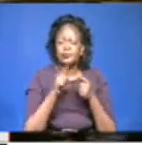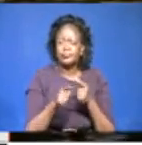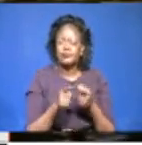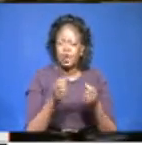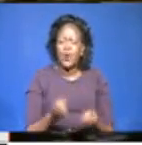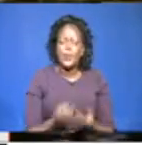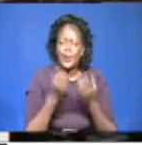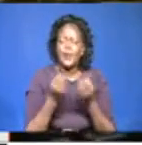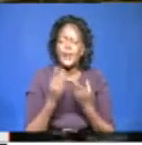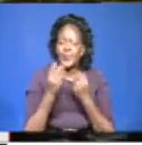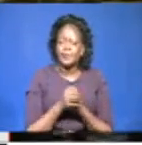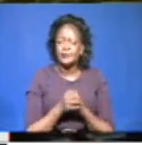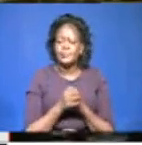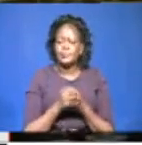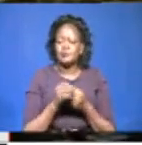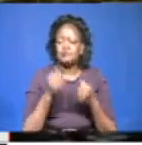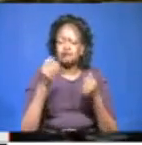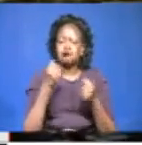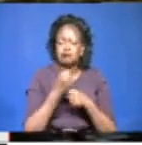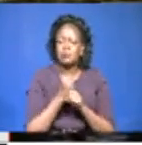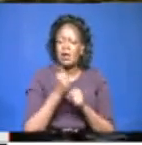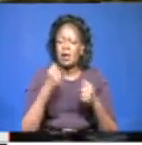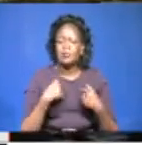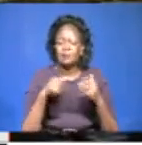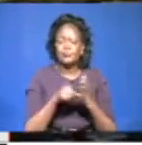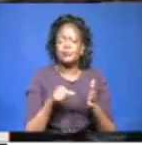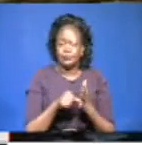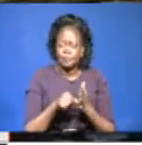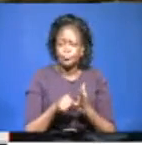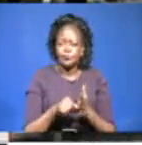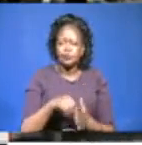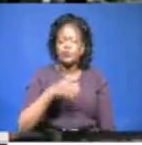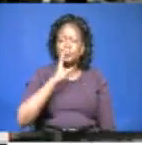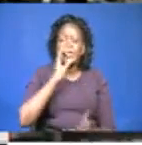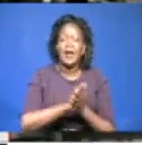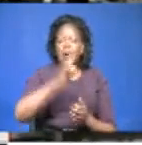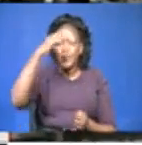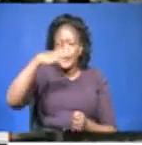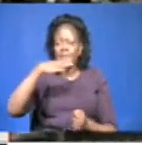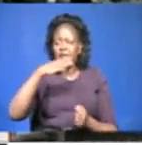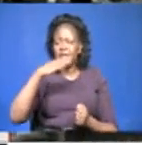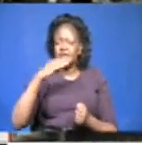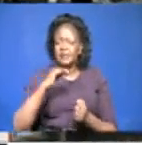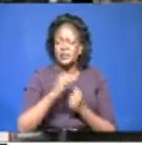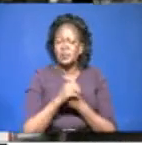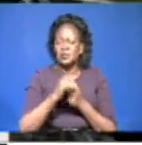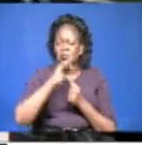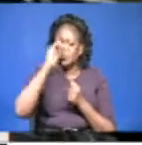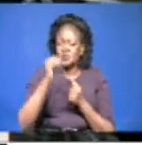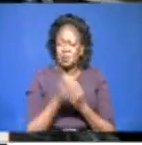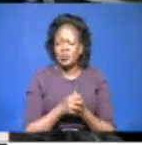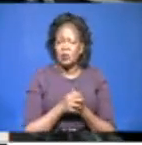mkuu wa Kyiv yamesababisha kukatizwa kwa huduma za umeme na maji katika mji wa kaskazini mashariki mwa